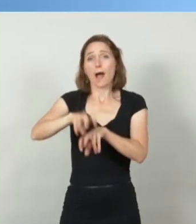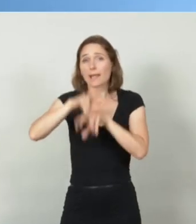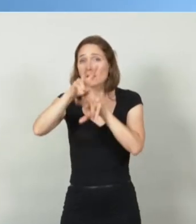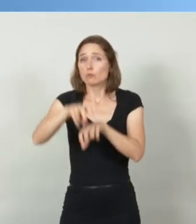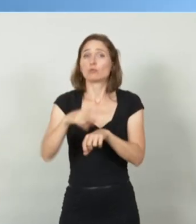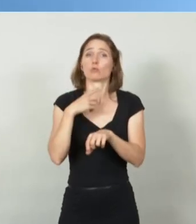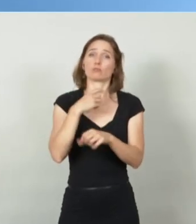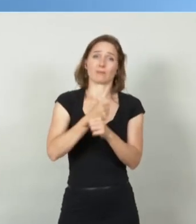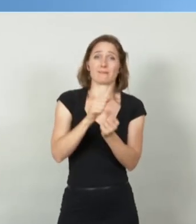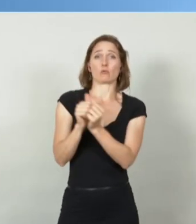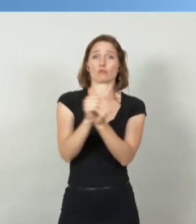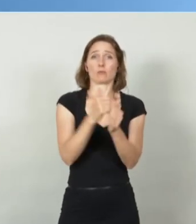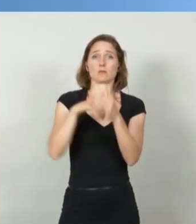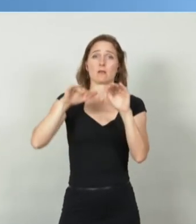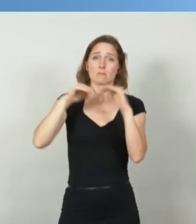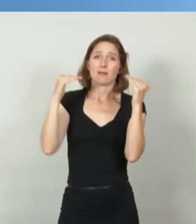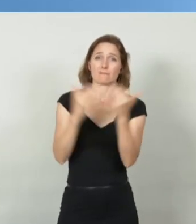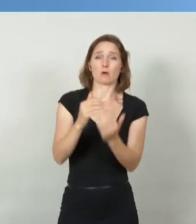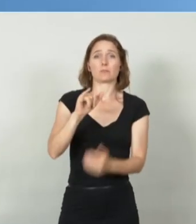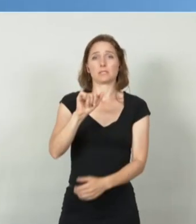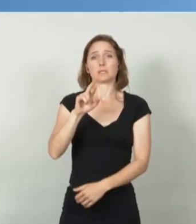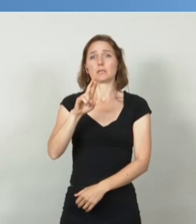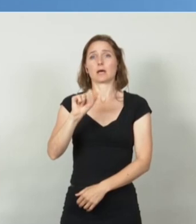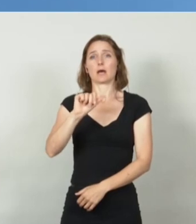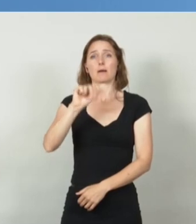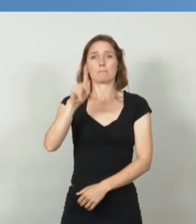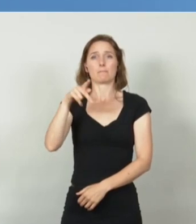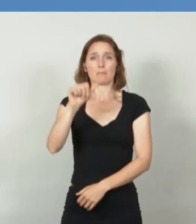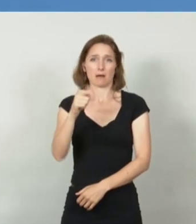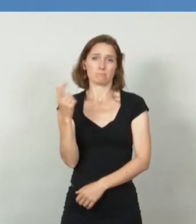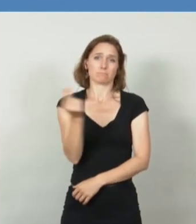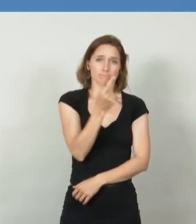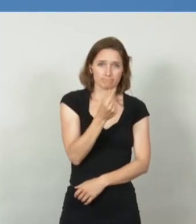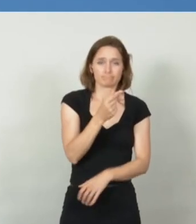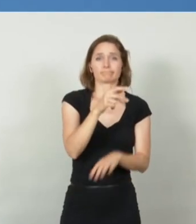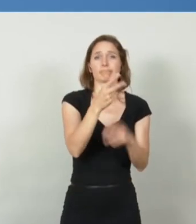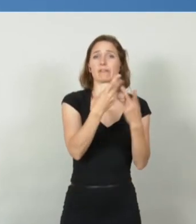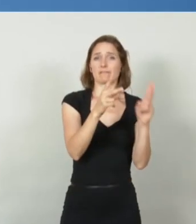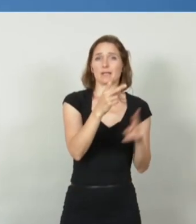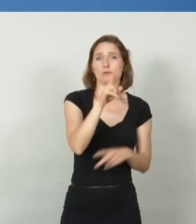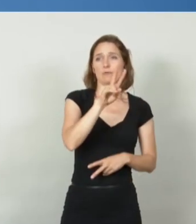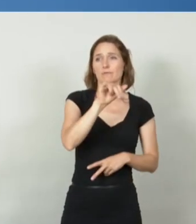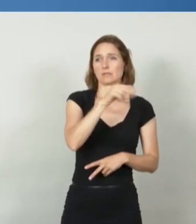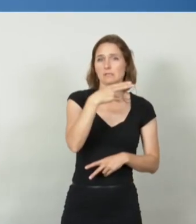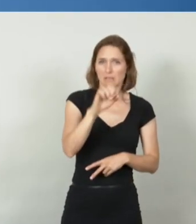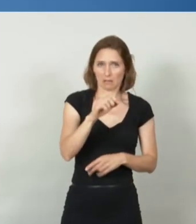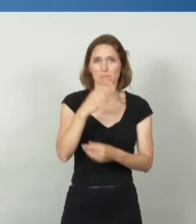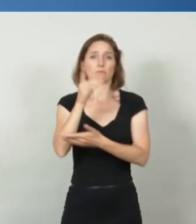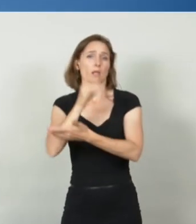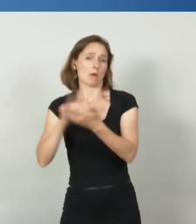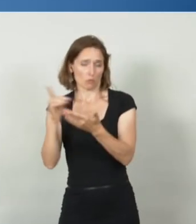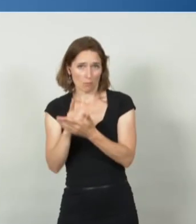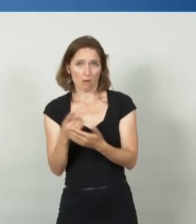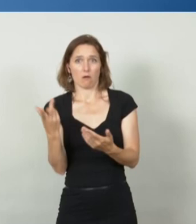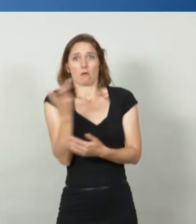ira pas avec la ville de Vienne et le département la semaine dernière j'étais à Strasbourg j'ai également discuter avec les élus de